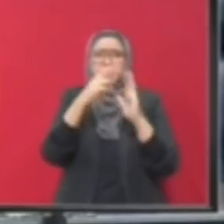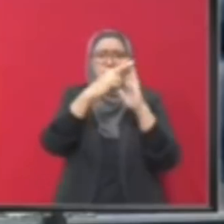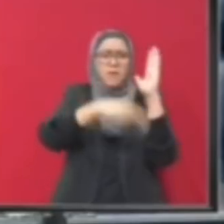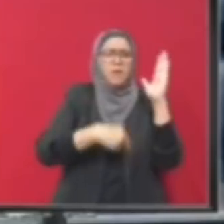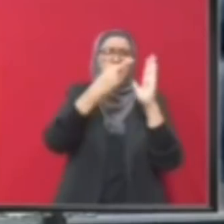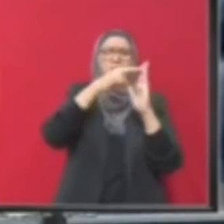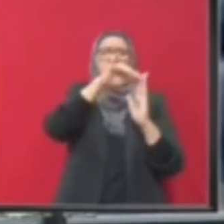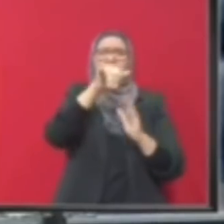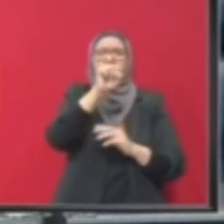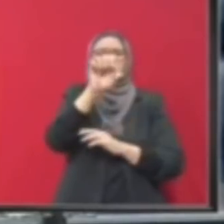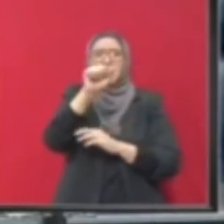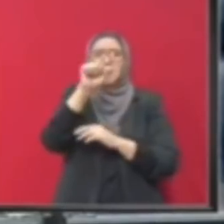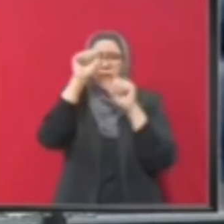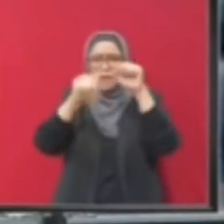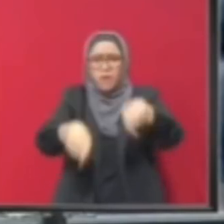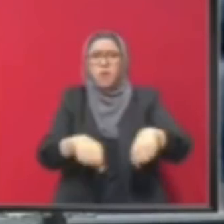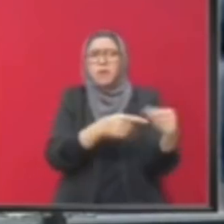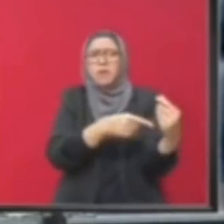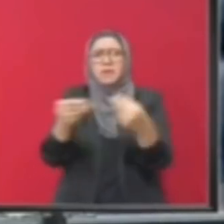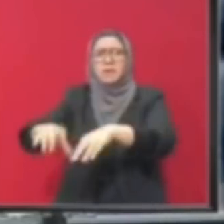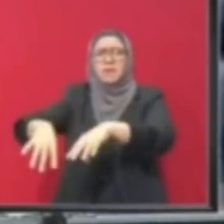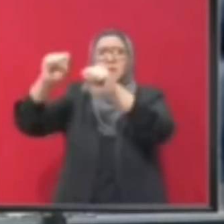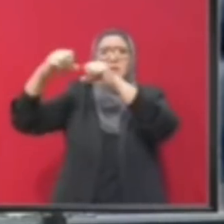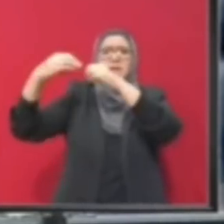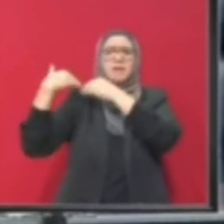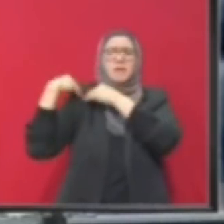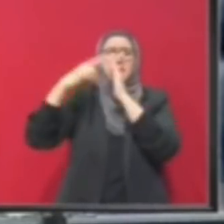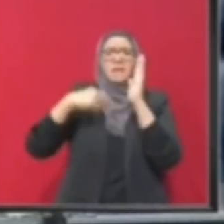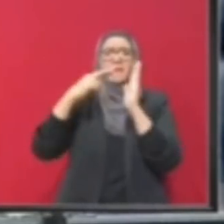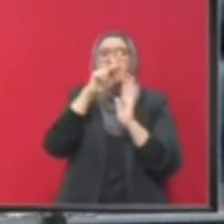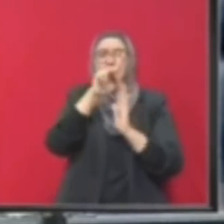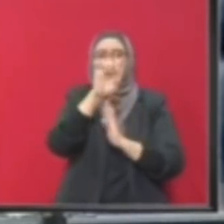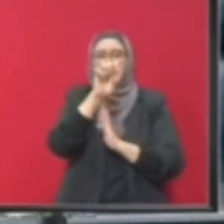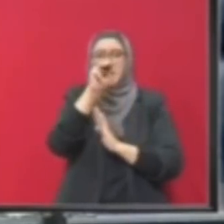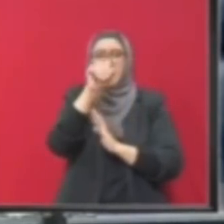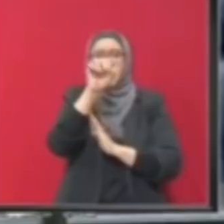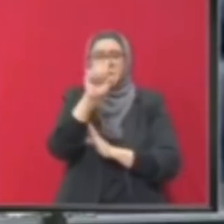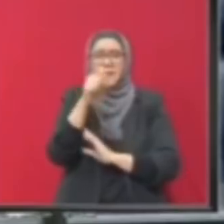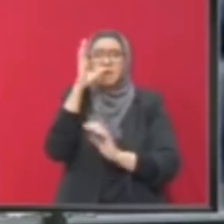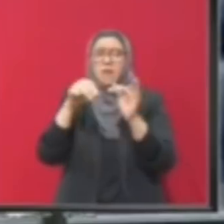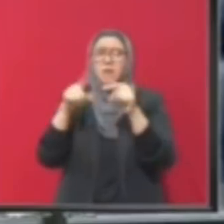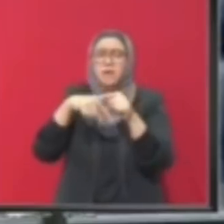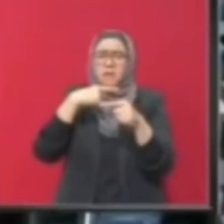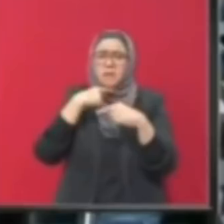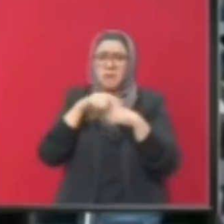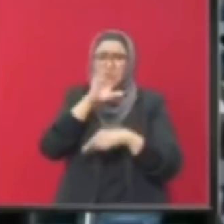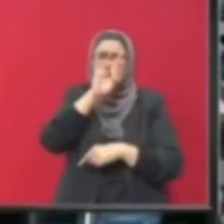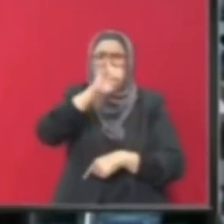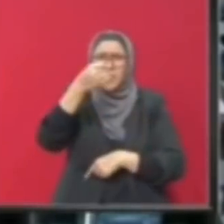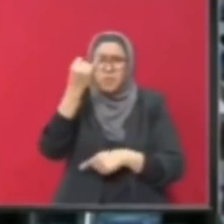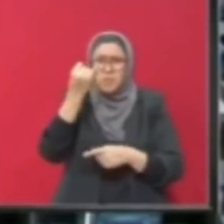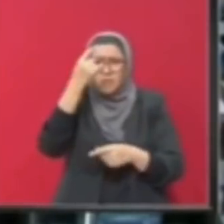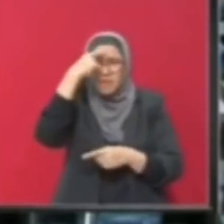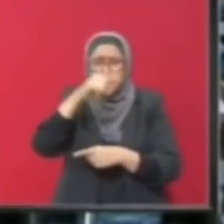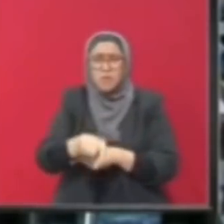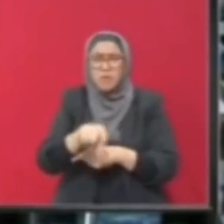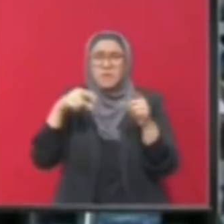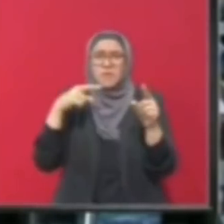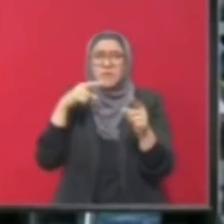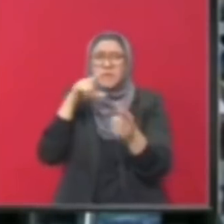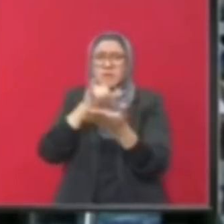ada. Takkanlah kita belanja sampai berpuluh juta, 80 juta, kalaulah kewangan itu digunakan untuk melahirkan